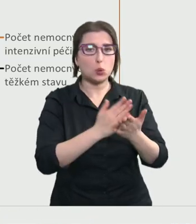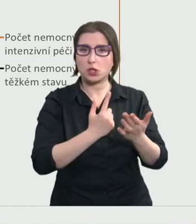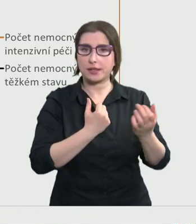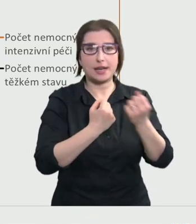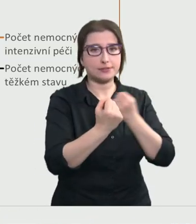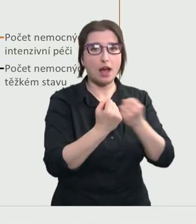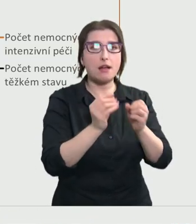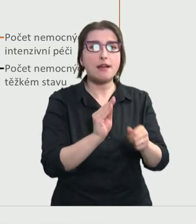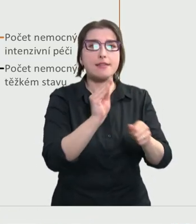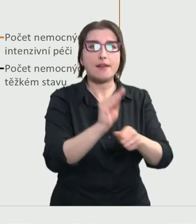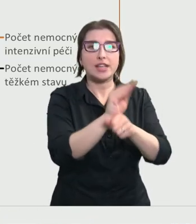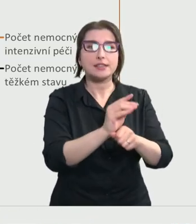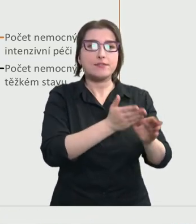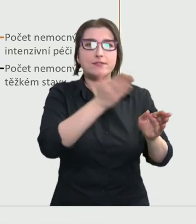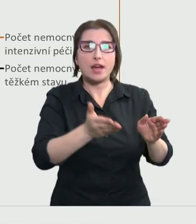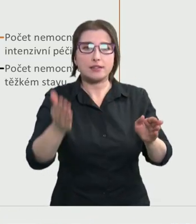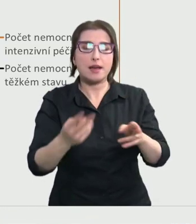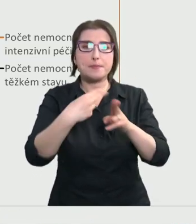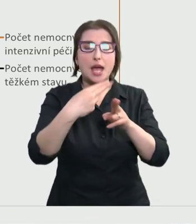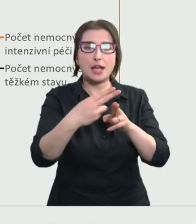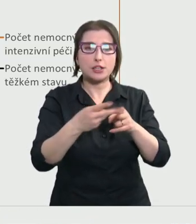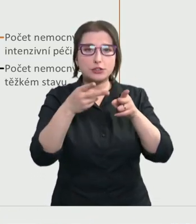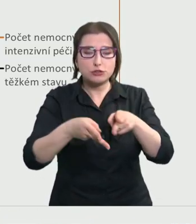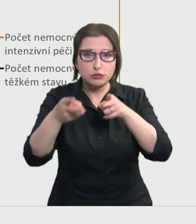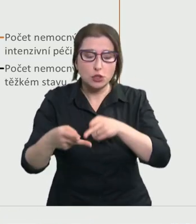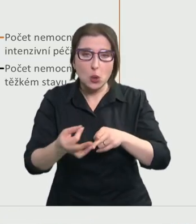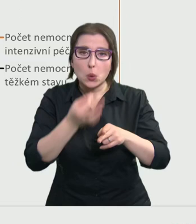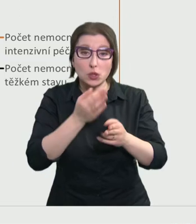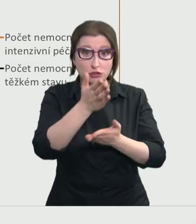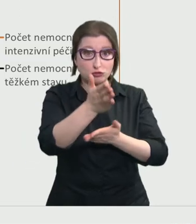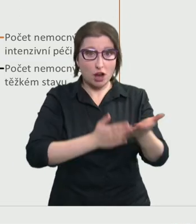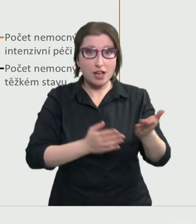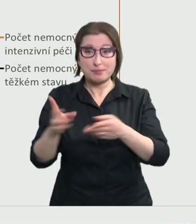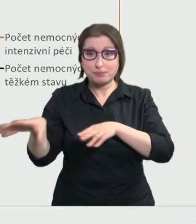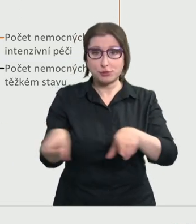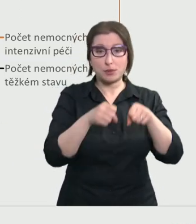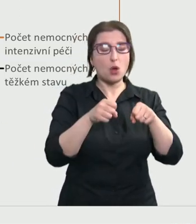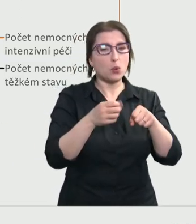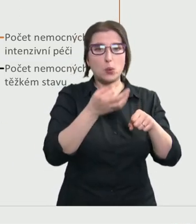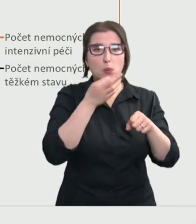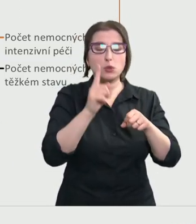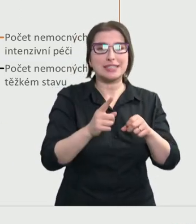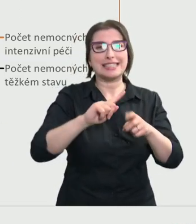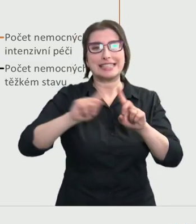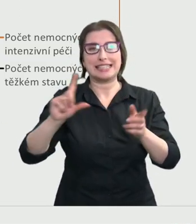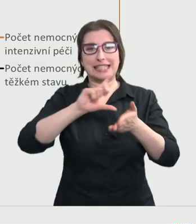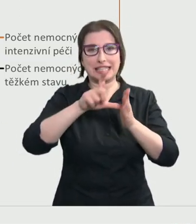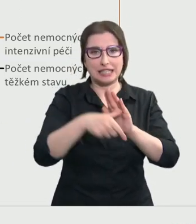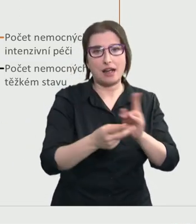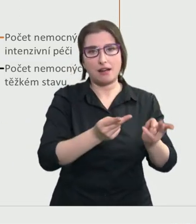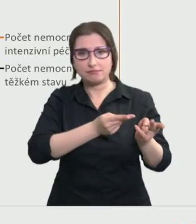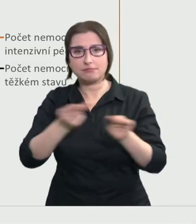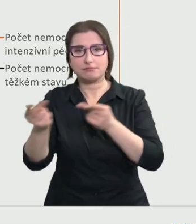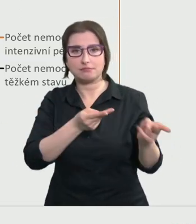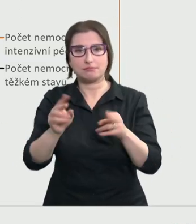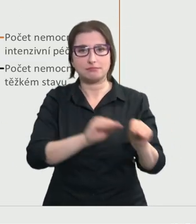navyšovat kapacitu intenzivní péče a část těch pacientů, kromě těch překládaných do jiných regionů, jsme museli hospitalizovat